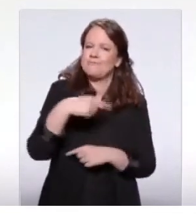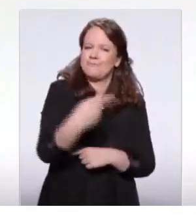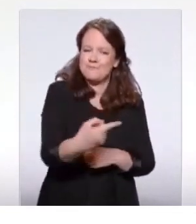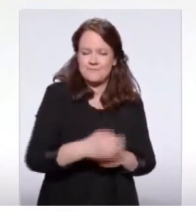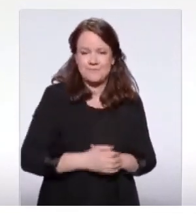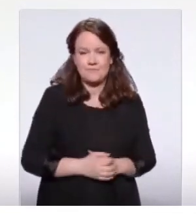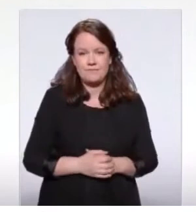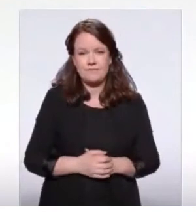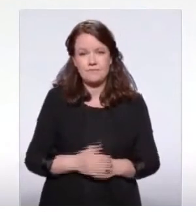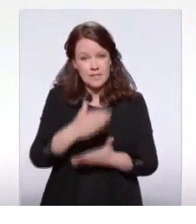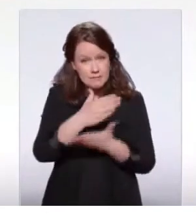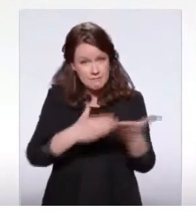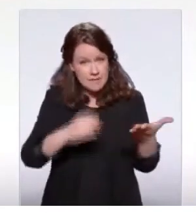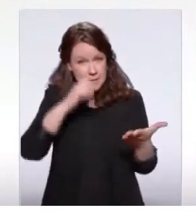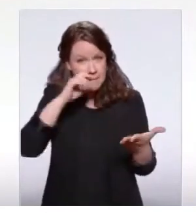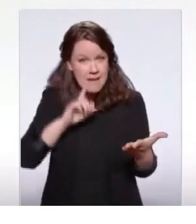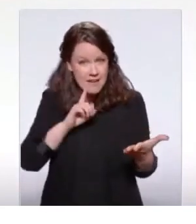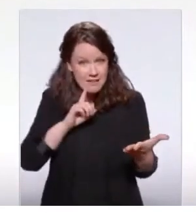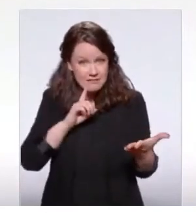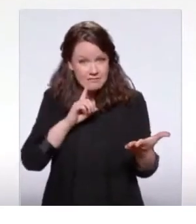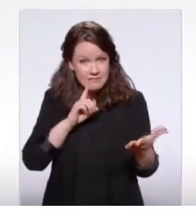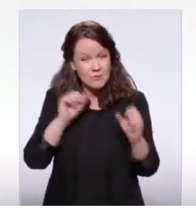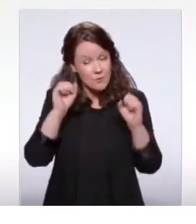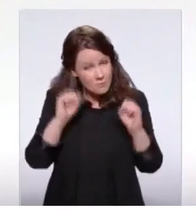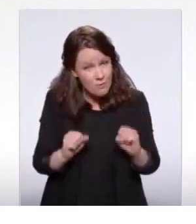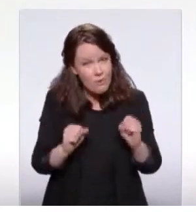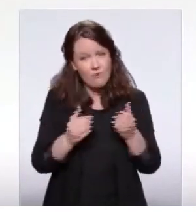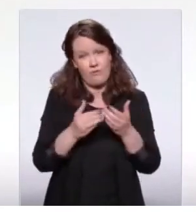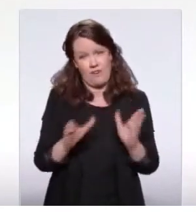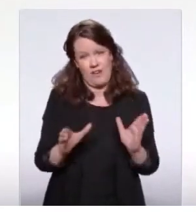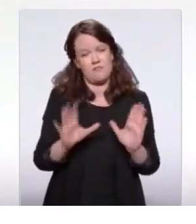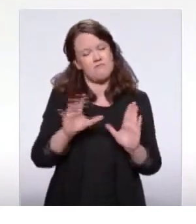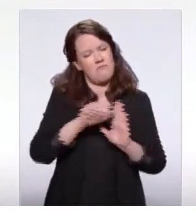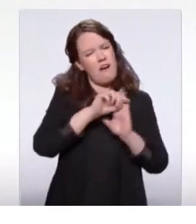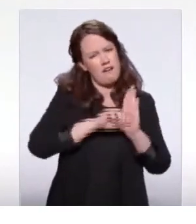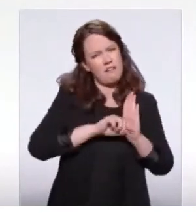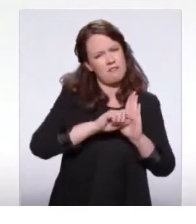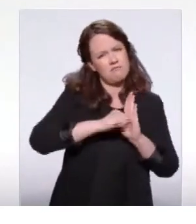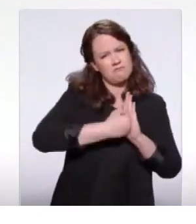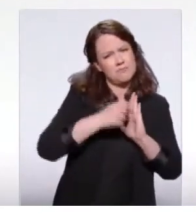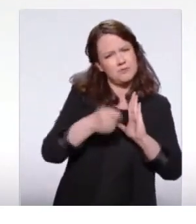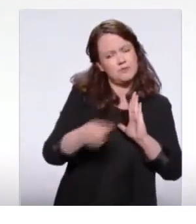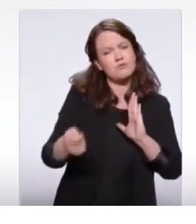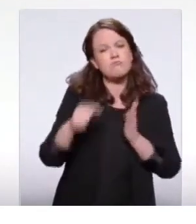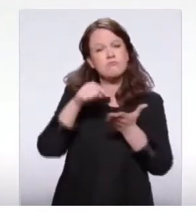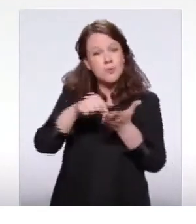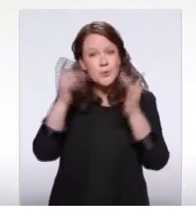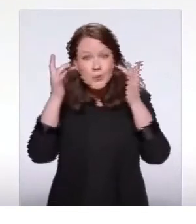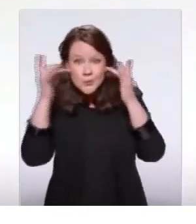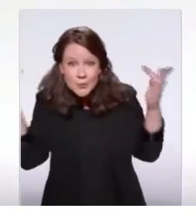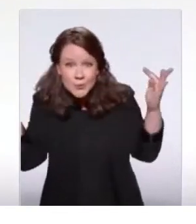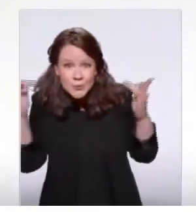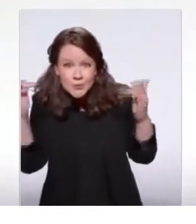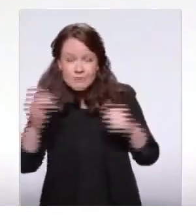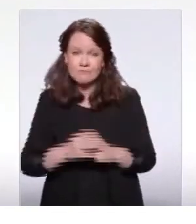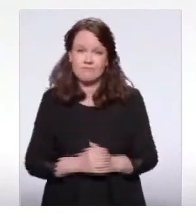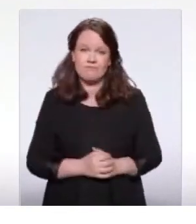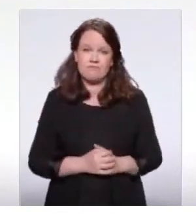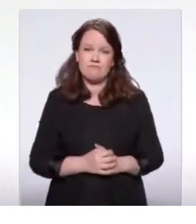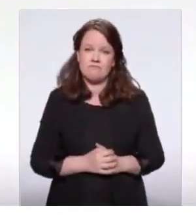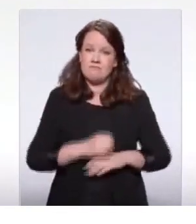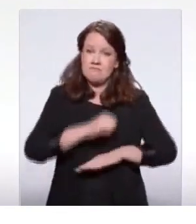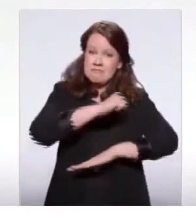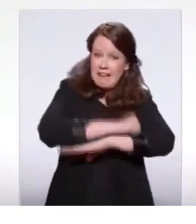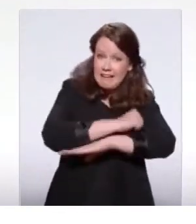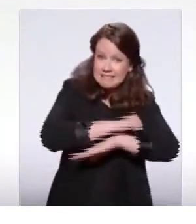mi-mai, nous recommencerons à ouvrir avec des règles strictes certains lieux de culture, nous autoriserons sous condition l'ouverture de